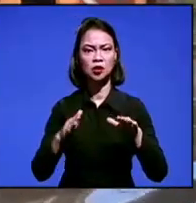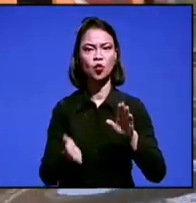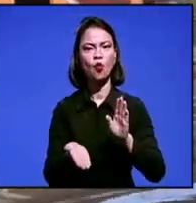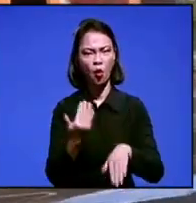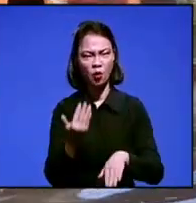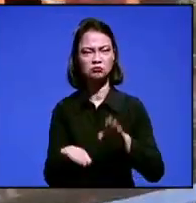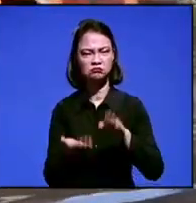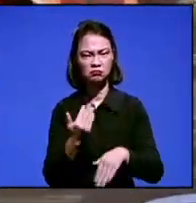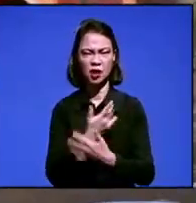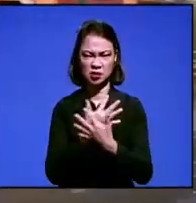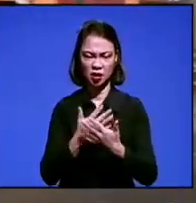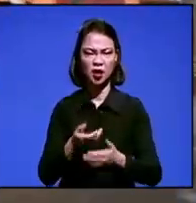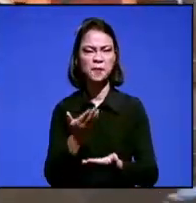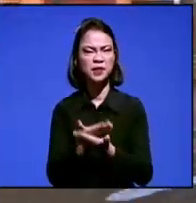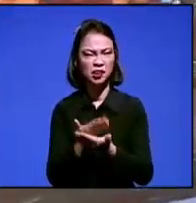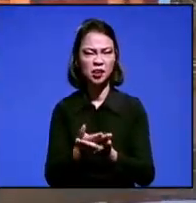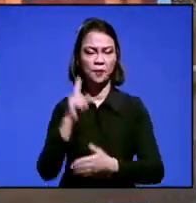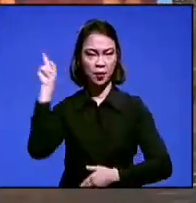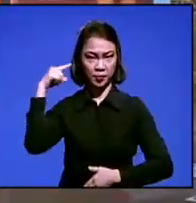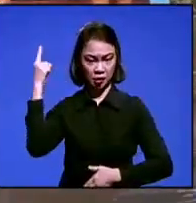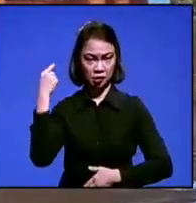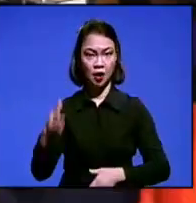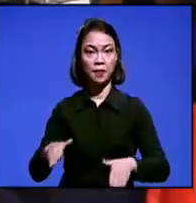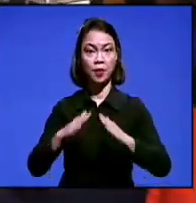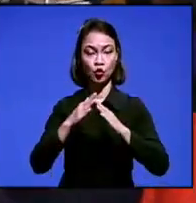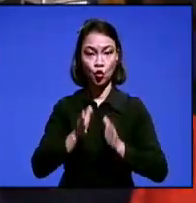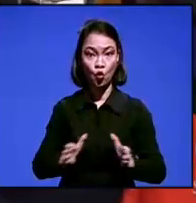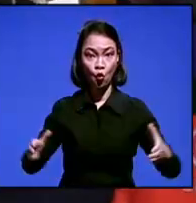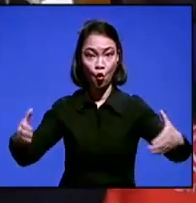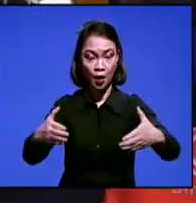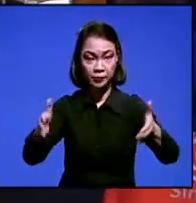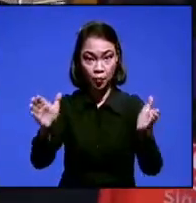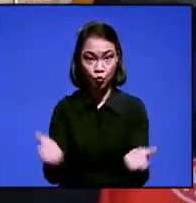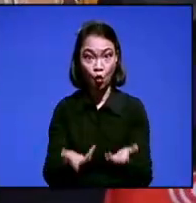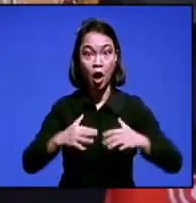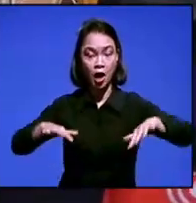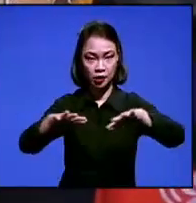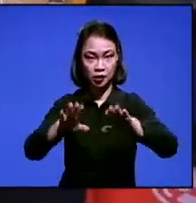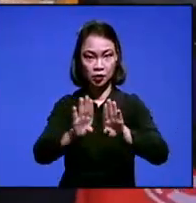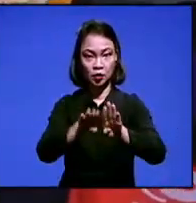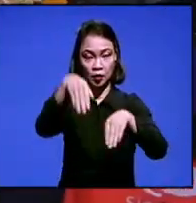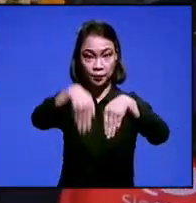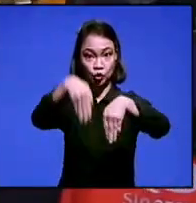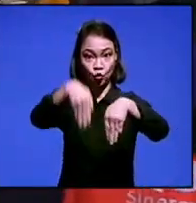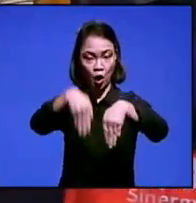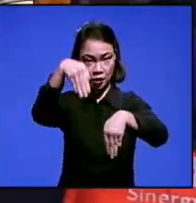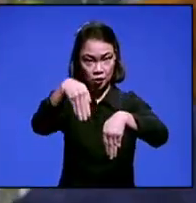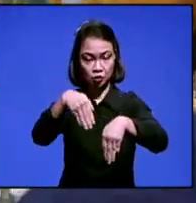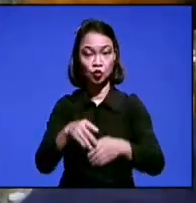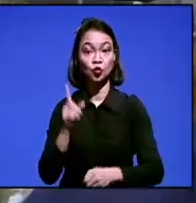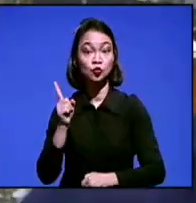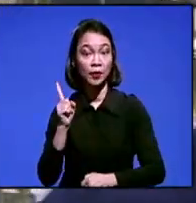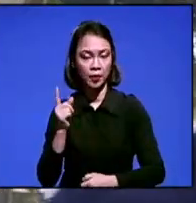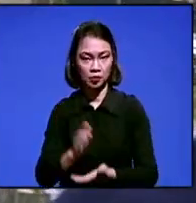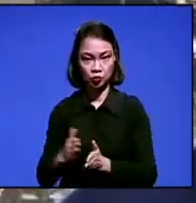warga pun mendesak pemerintah untuk membangun kolam penampungan air yang dilengkapi pintu air agar luapan air